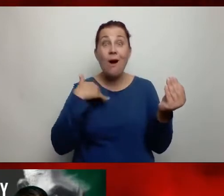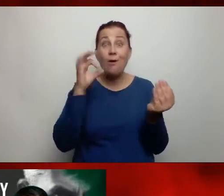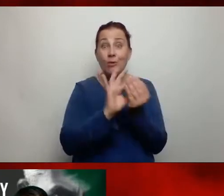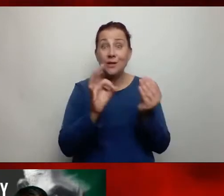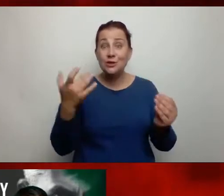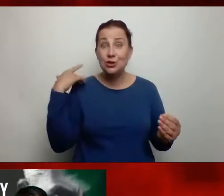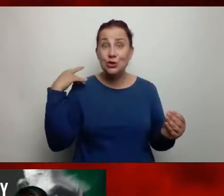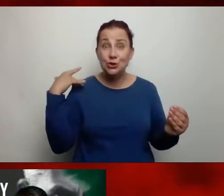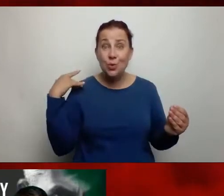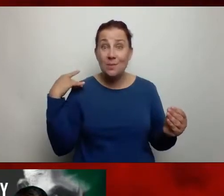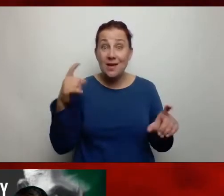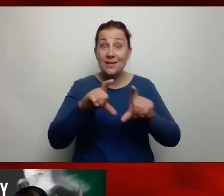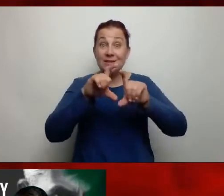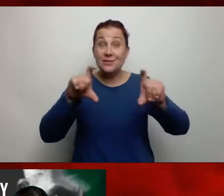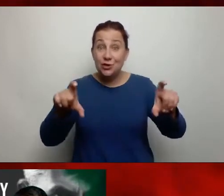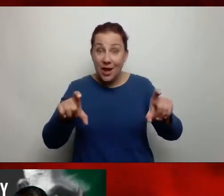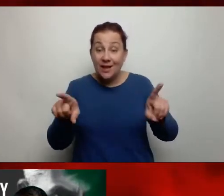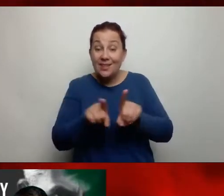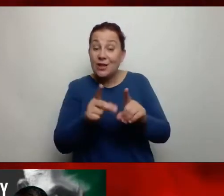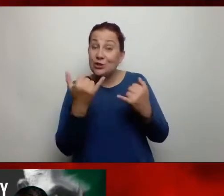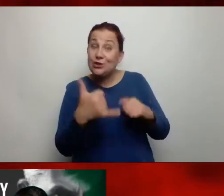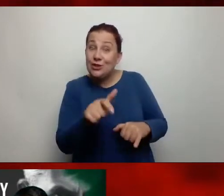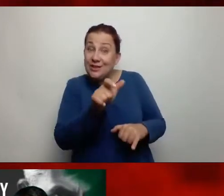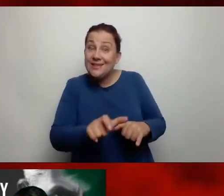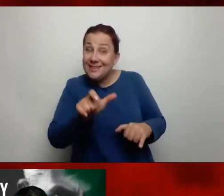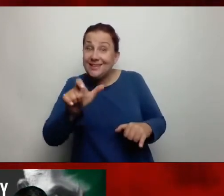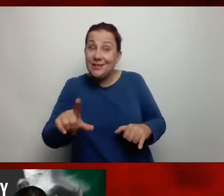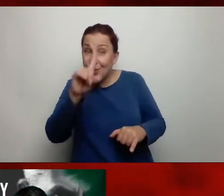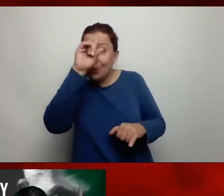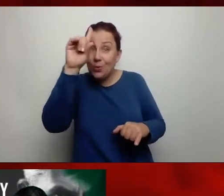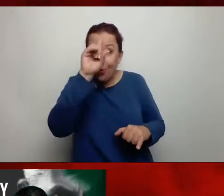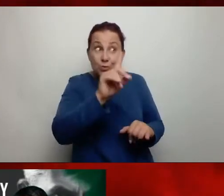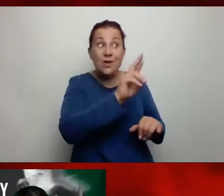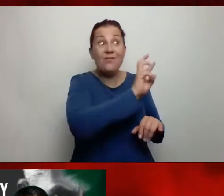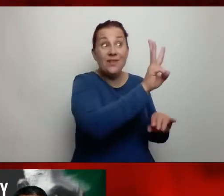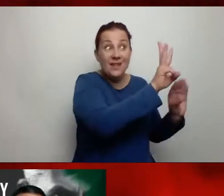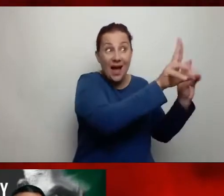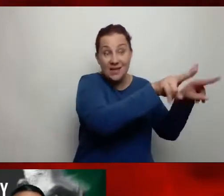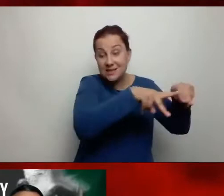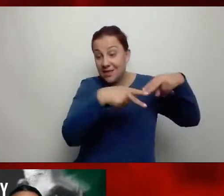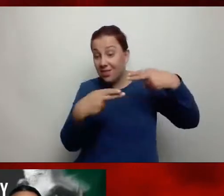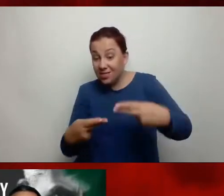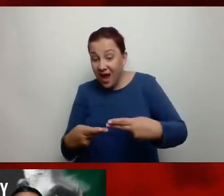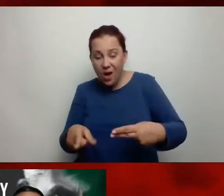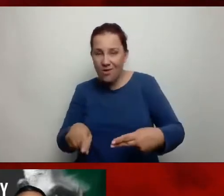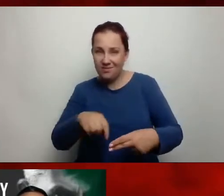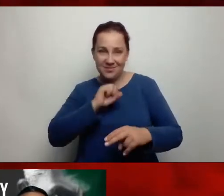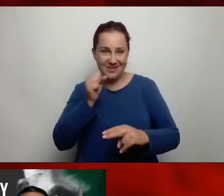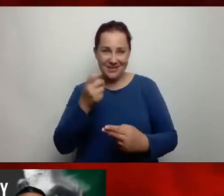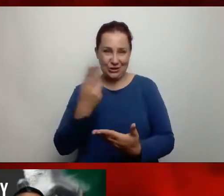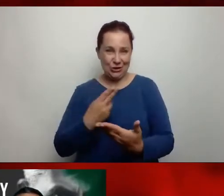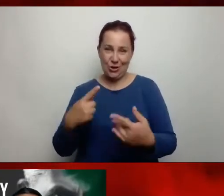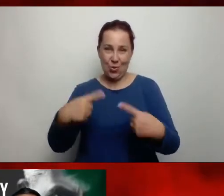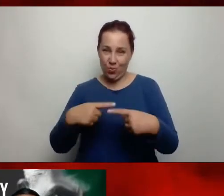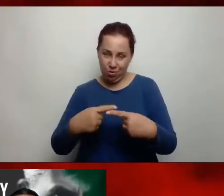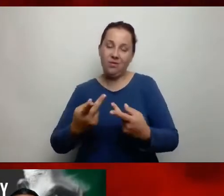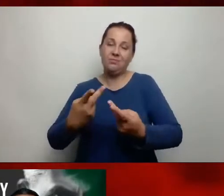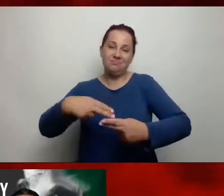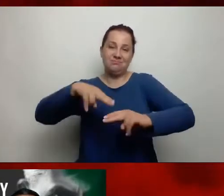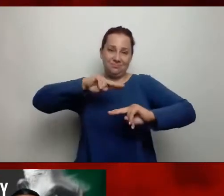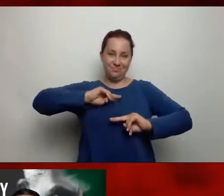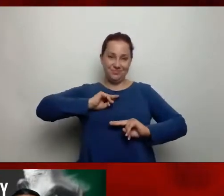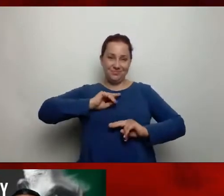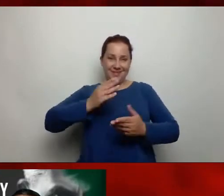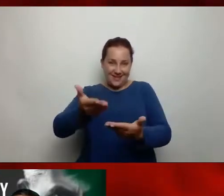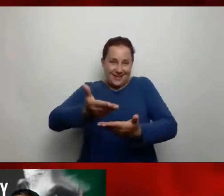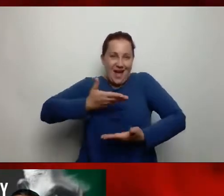czasach, kiedy żyli jeszcze ludzie, którzy dostali to od Witkacego, a nigdy nie przeczytali, nie było im to do niczego potrzebne. Tak,